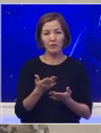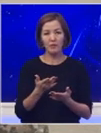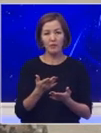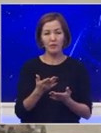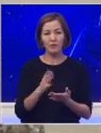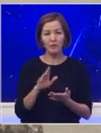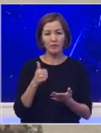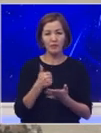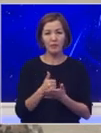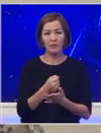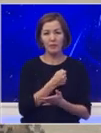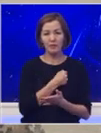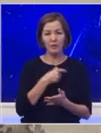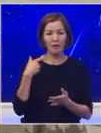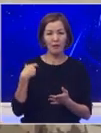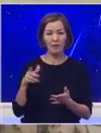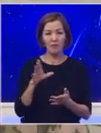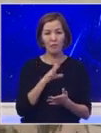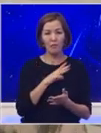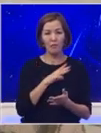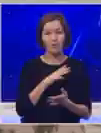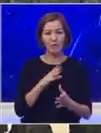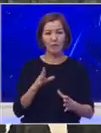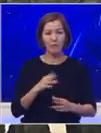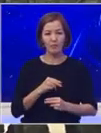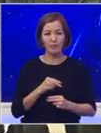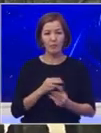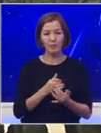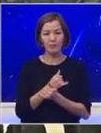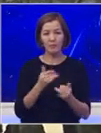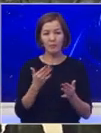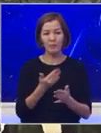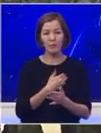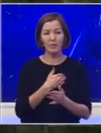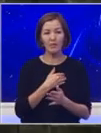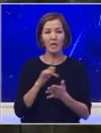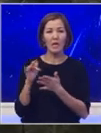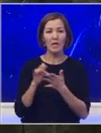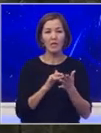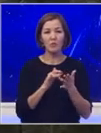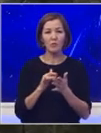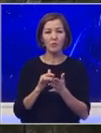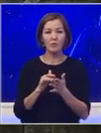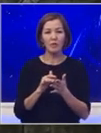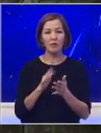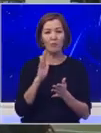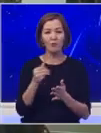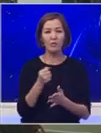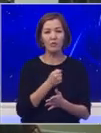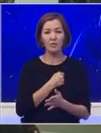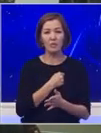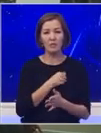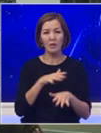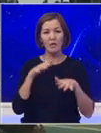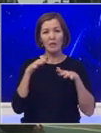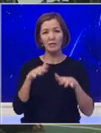генерал болып, осы бригада жүргім келеді. Айта кетейік, экскурсия барысында болашақ десантшыларға парашюттік жүйелердің